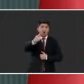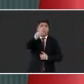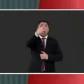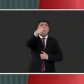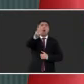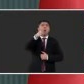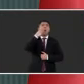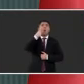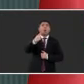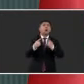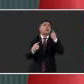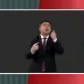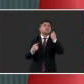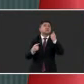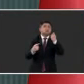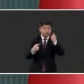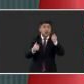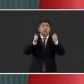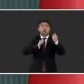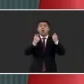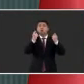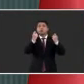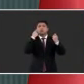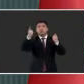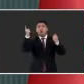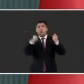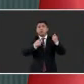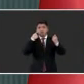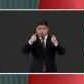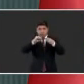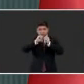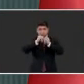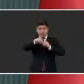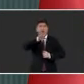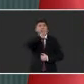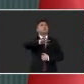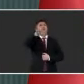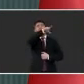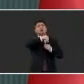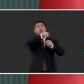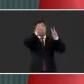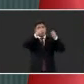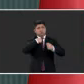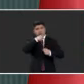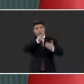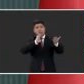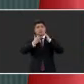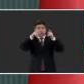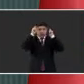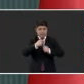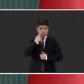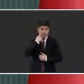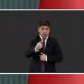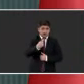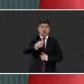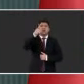cinsinden rakam ve asgari ücrete oranları üzerinden Avrupa ülkeleriyle karşılaştırmasını yaparak